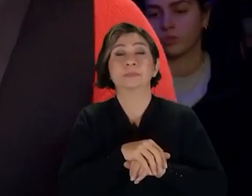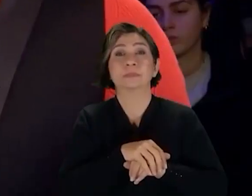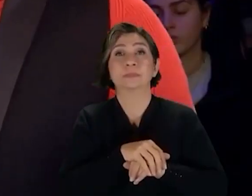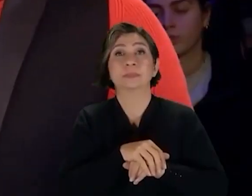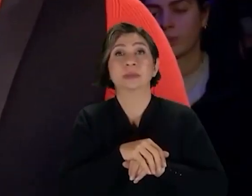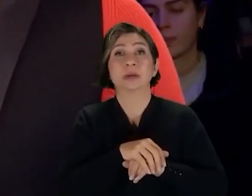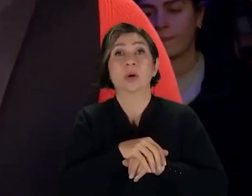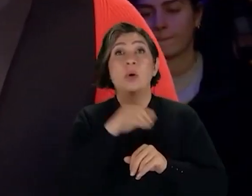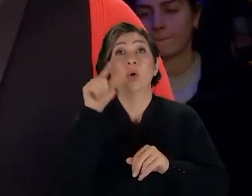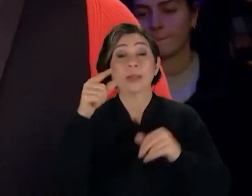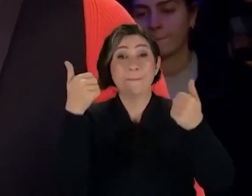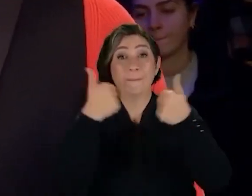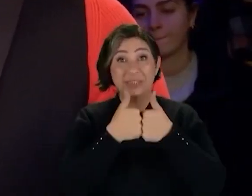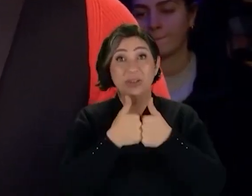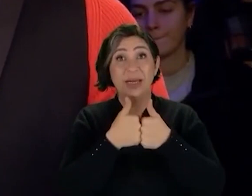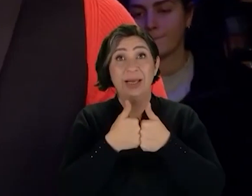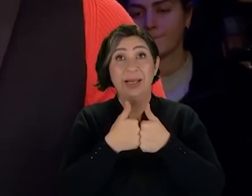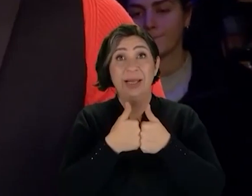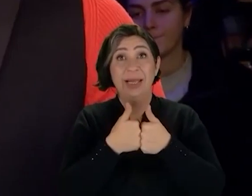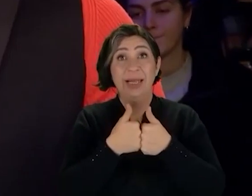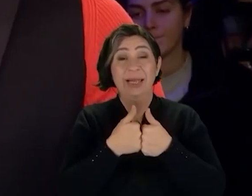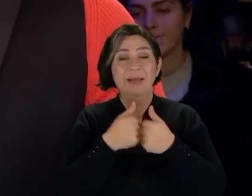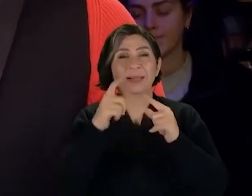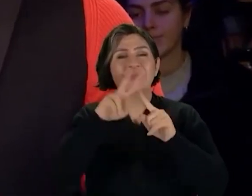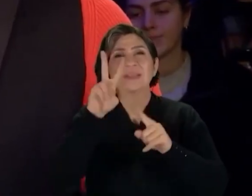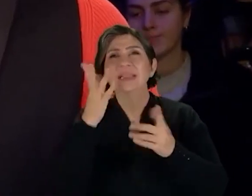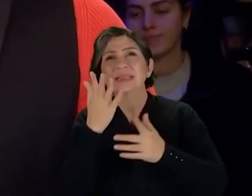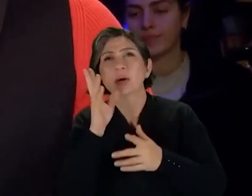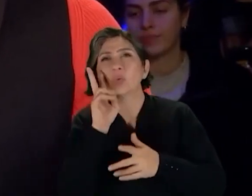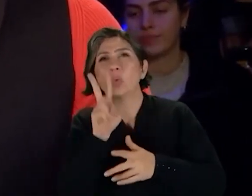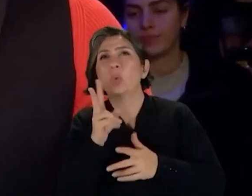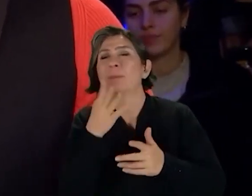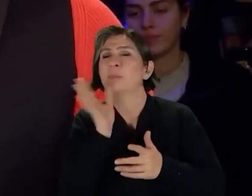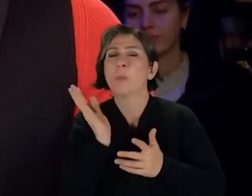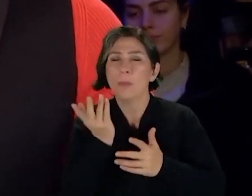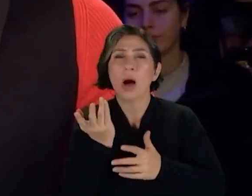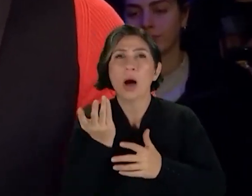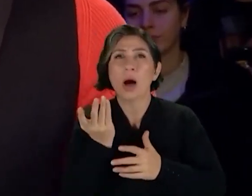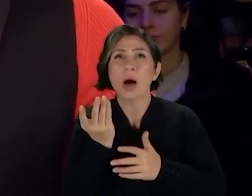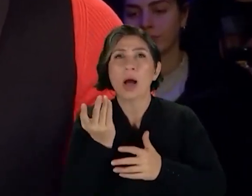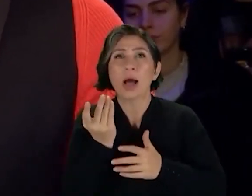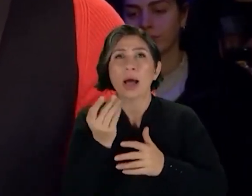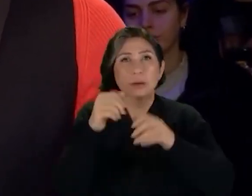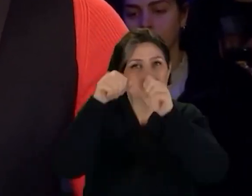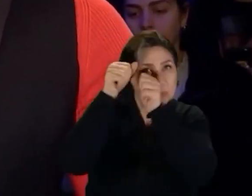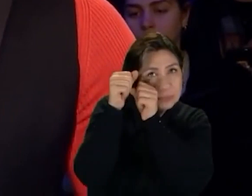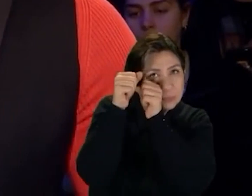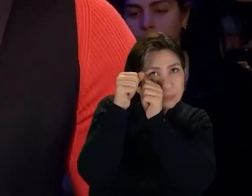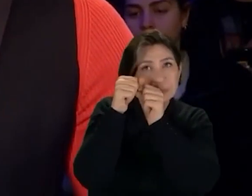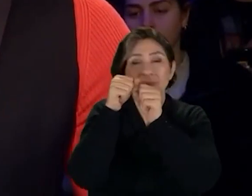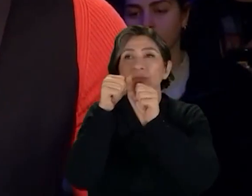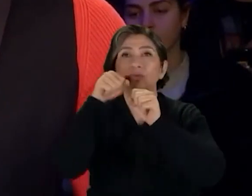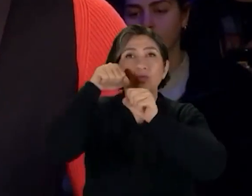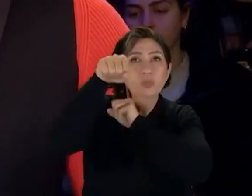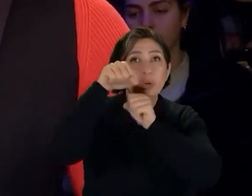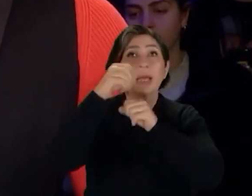şimdi oradaki maçlarda da hani ekrandan ne kadar geçiyor bilmiyorum ama kartlara aldığımız